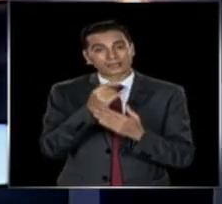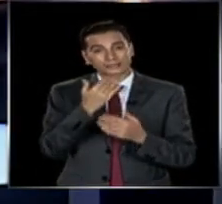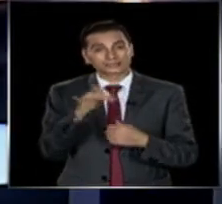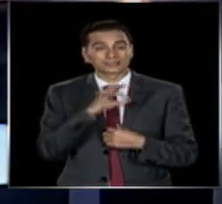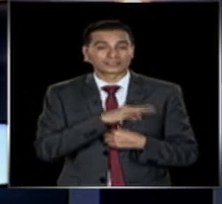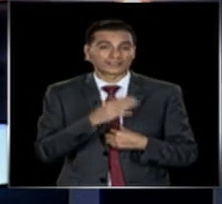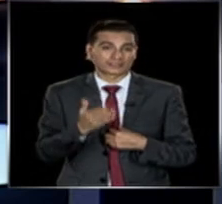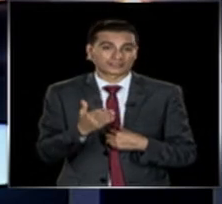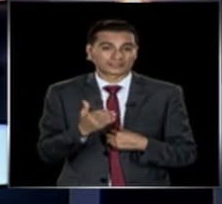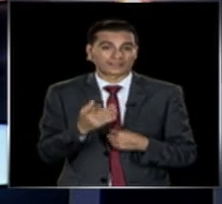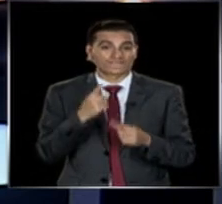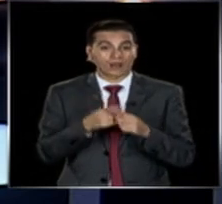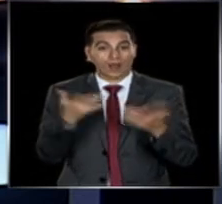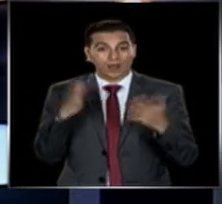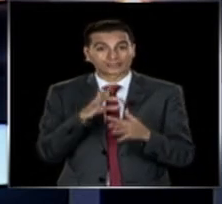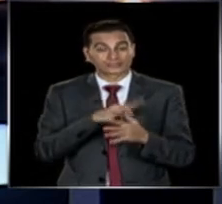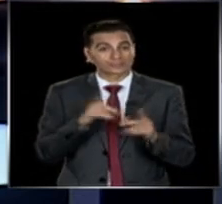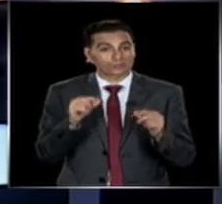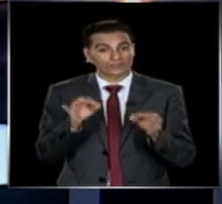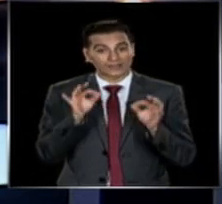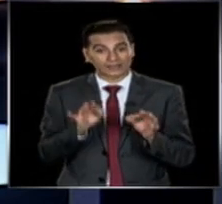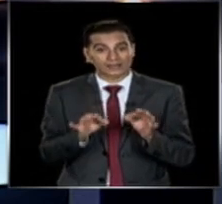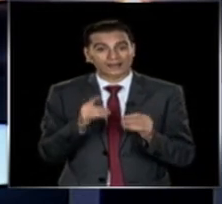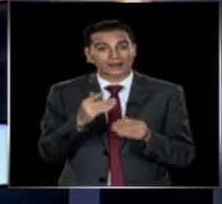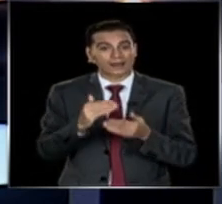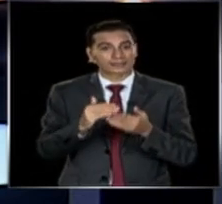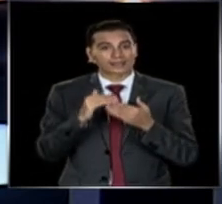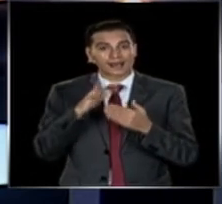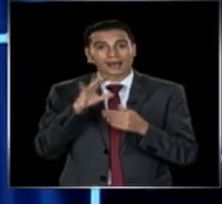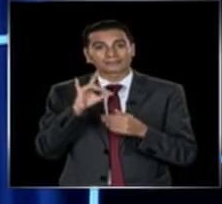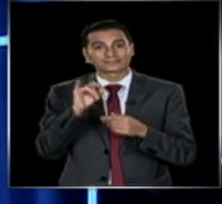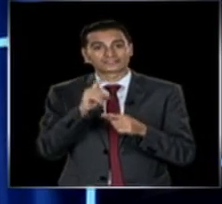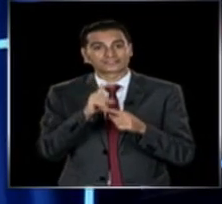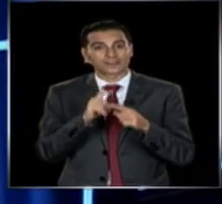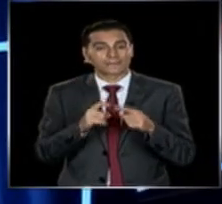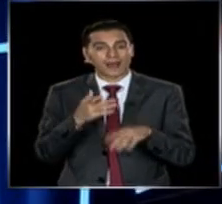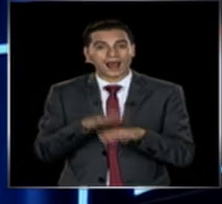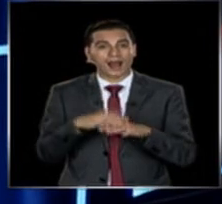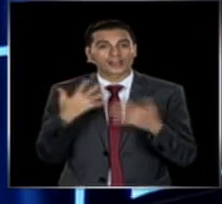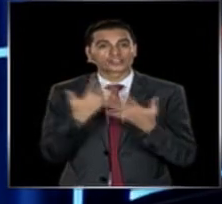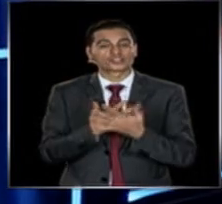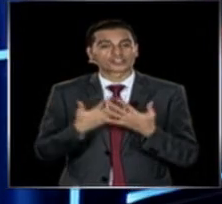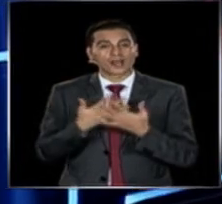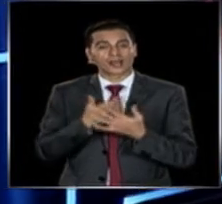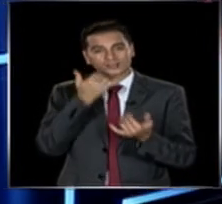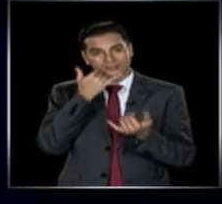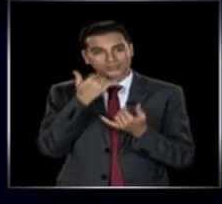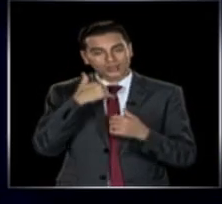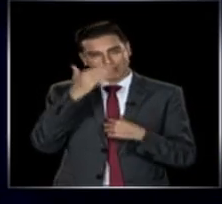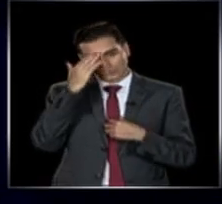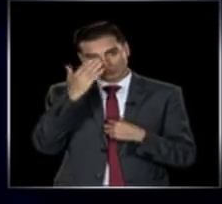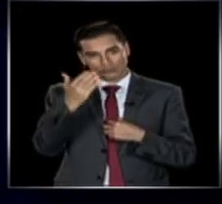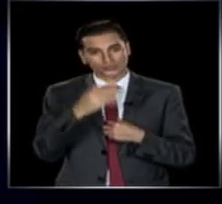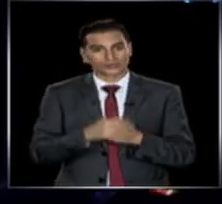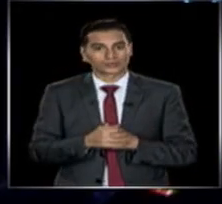الحاجة الاكتر اللي كويسة يعني وموفرة علينا جدا اللي هي خصم 50% على شركات المحمول، بصراحة بنشكره يعني. طيب